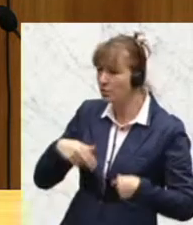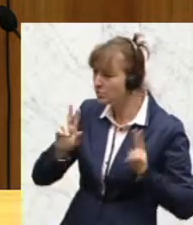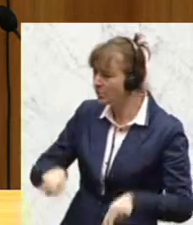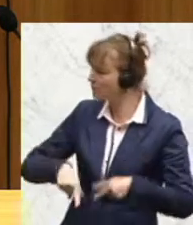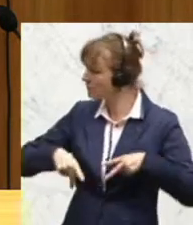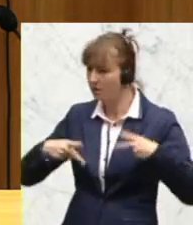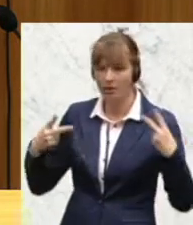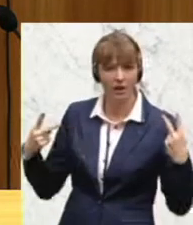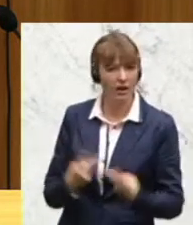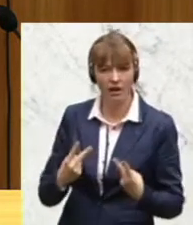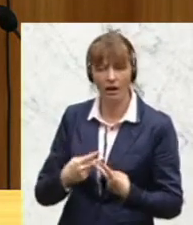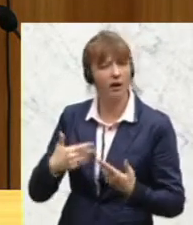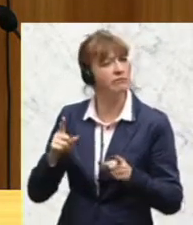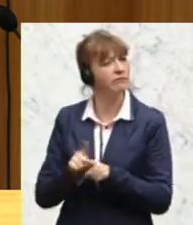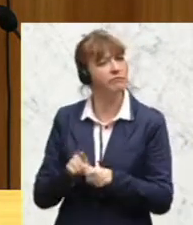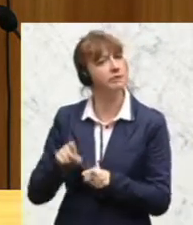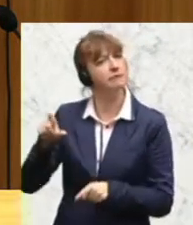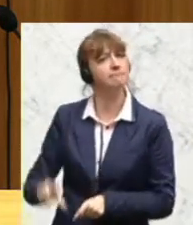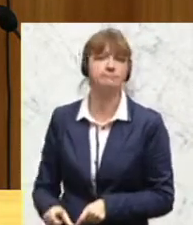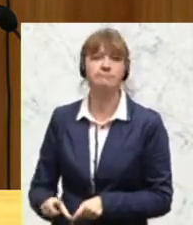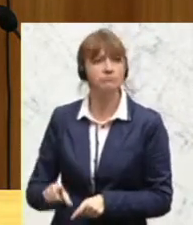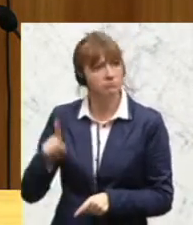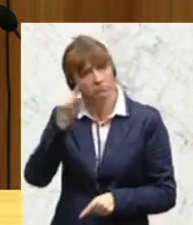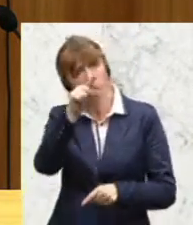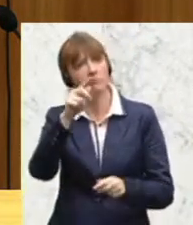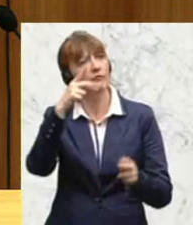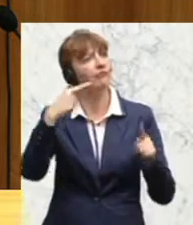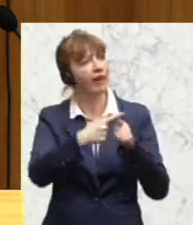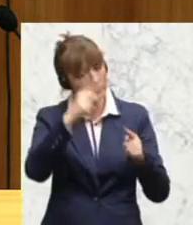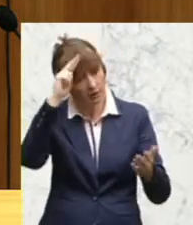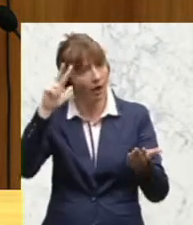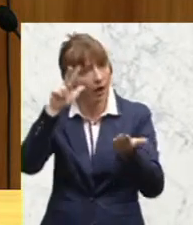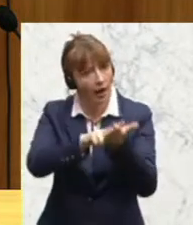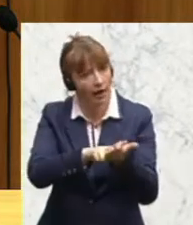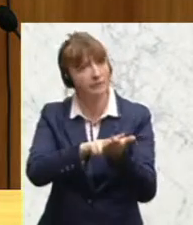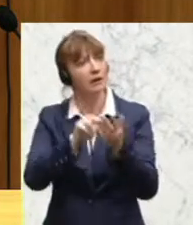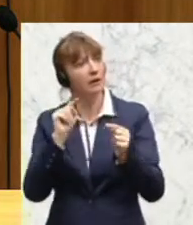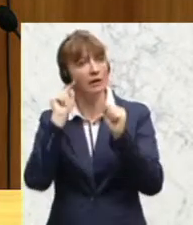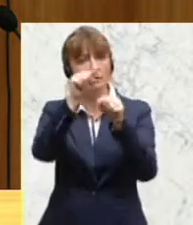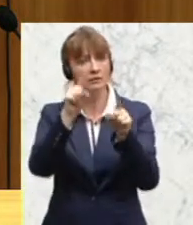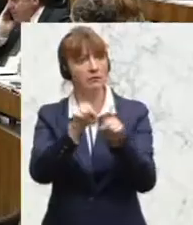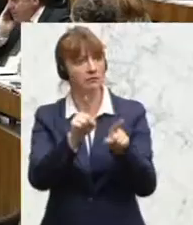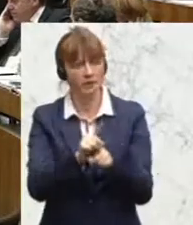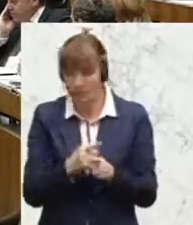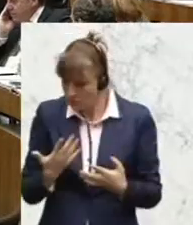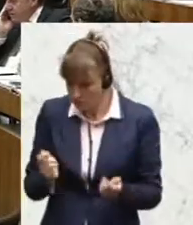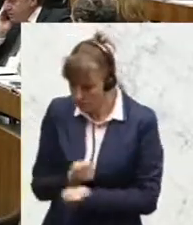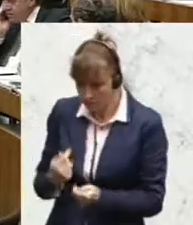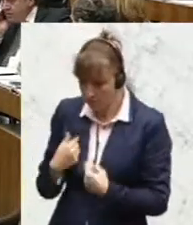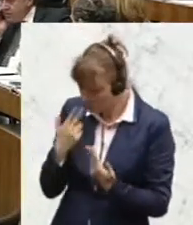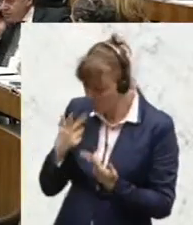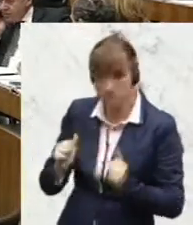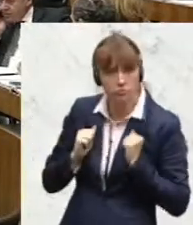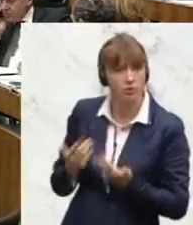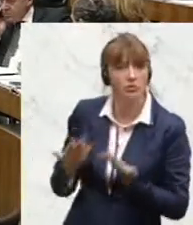und Feinde erkennen und sich selbst generieren, die es so nicht gibt. Das schockiert und das darf